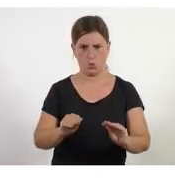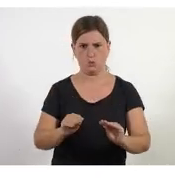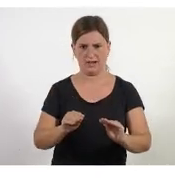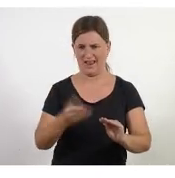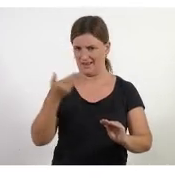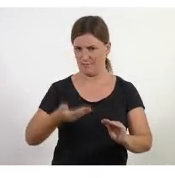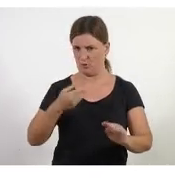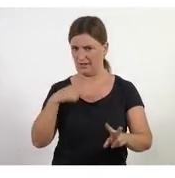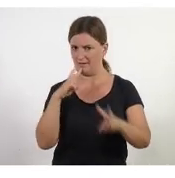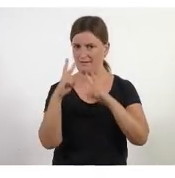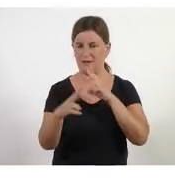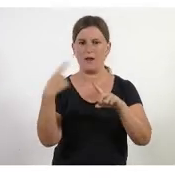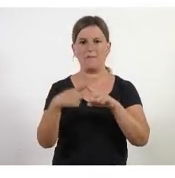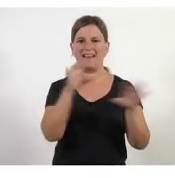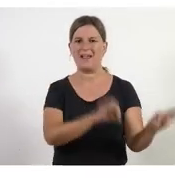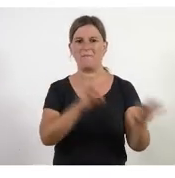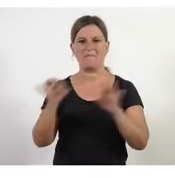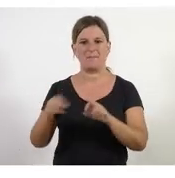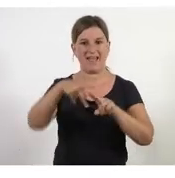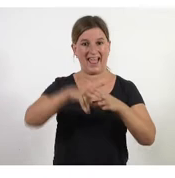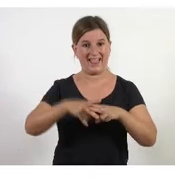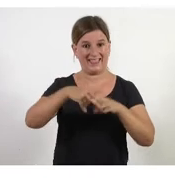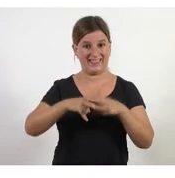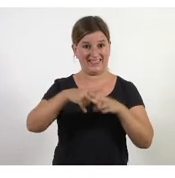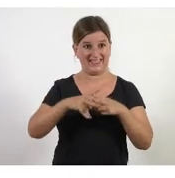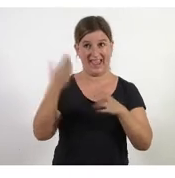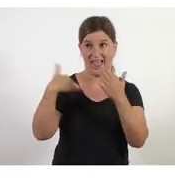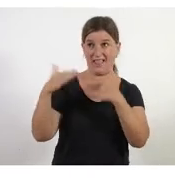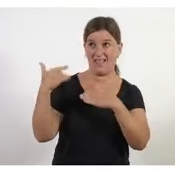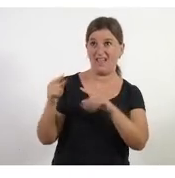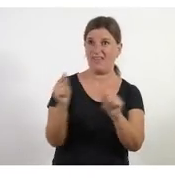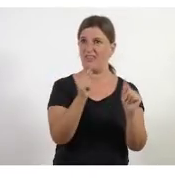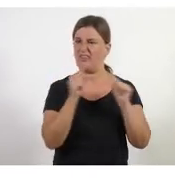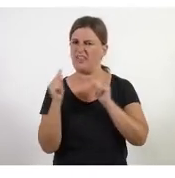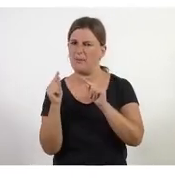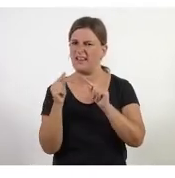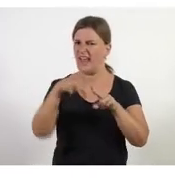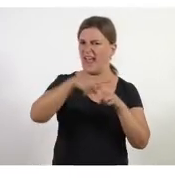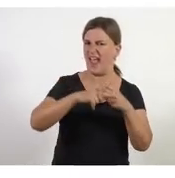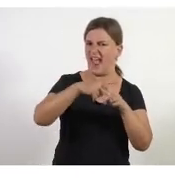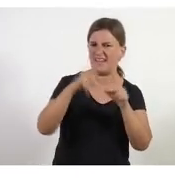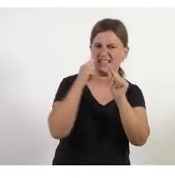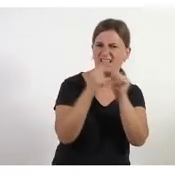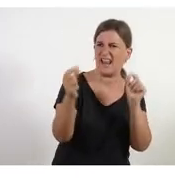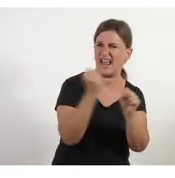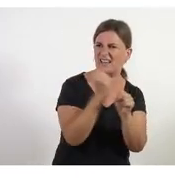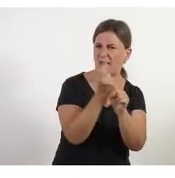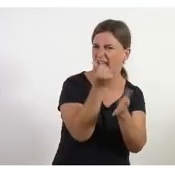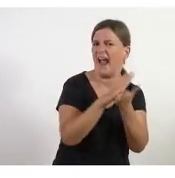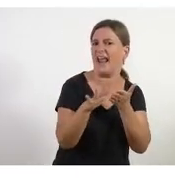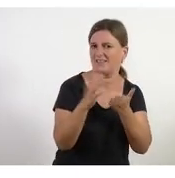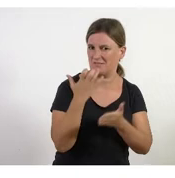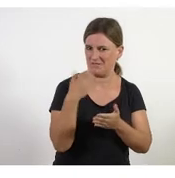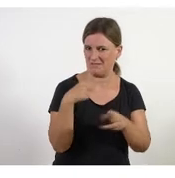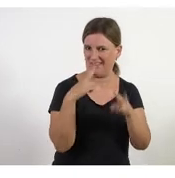estàvem preparant el taller, vam estar debatent si parlar d'eines de treball gratuïtes. Perquè moltes vegades,